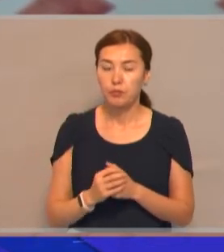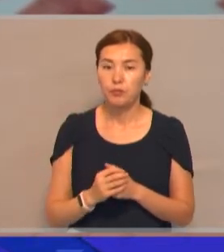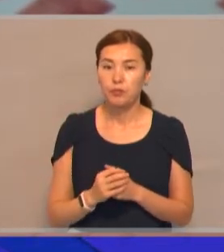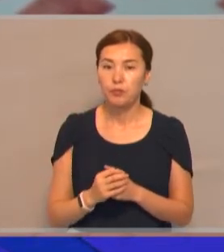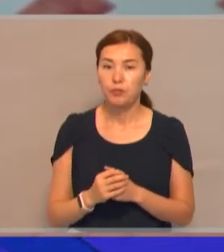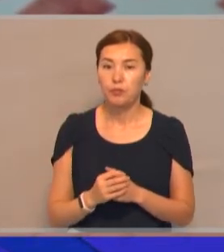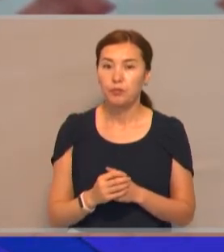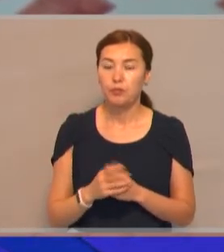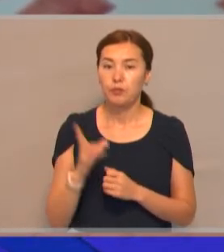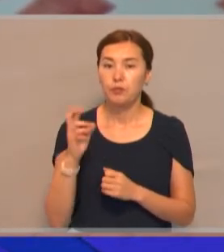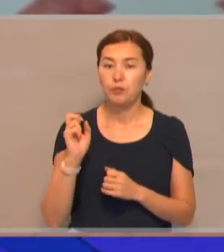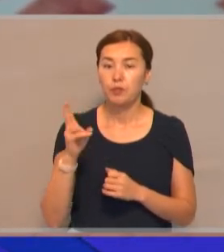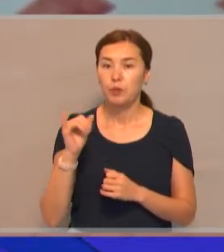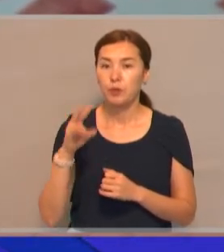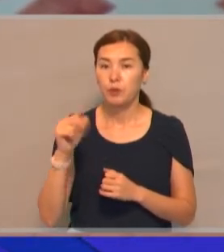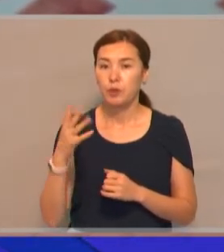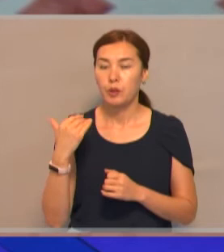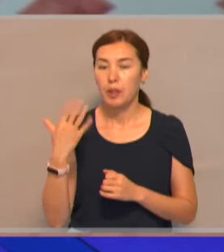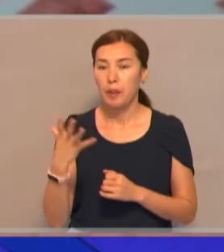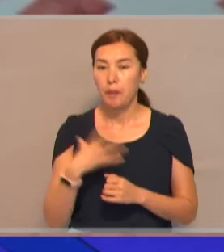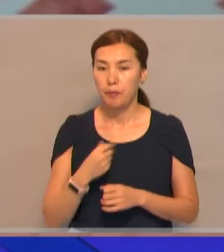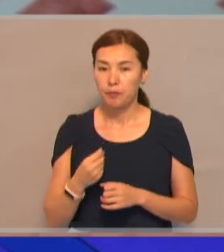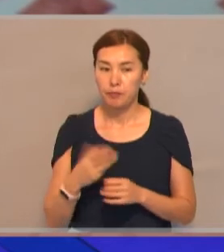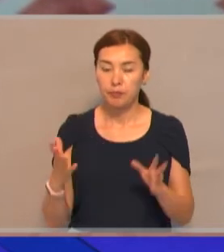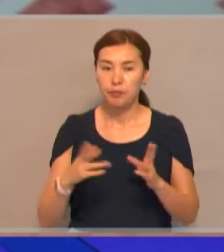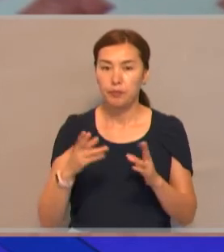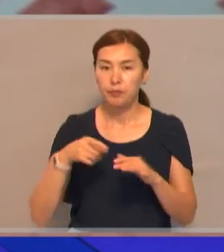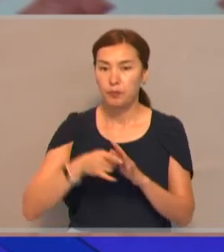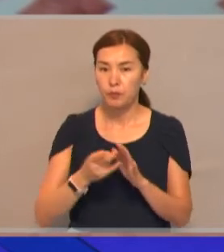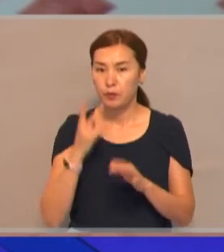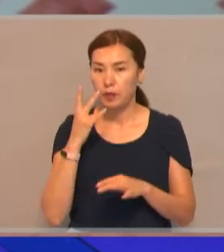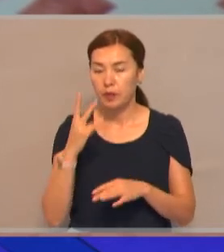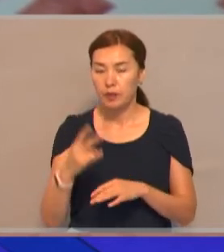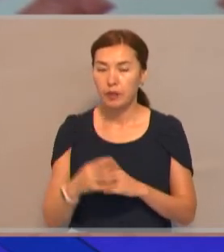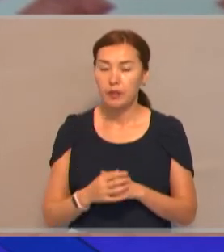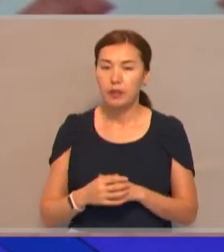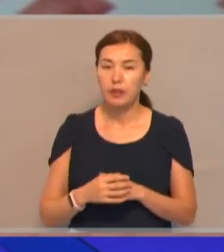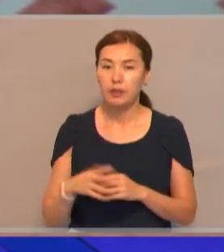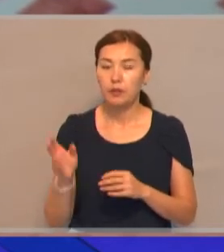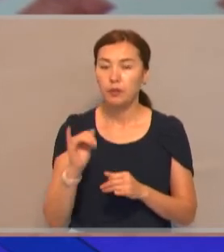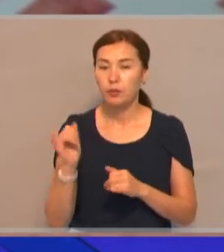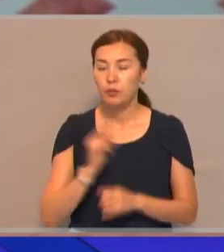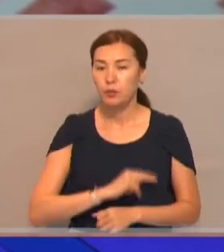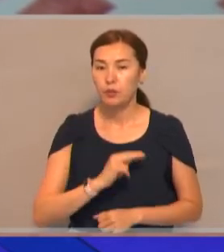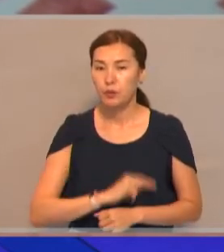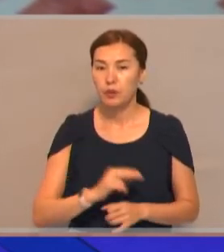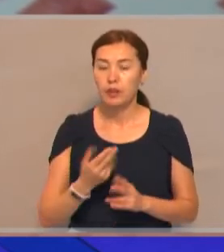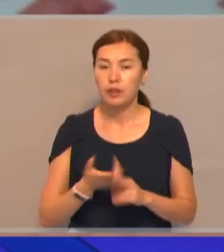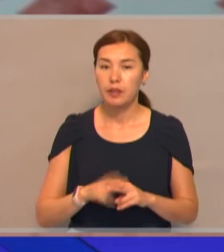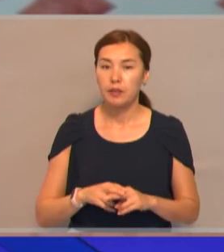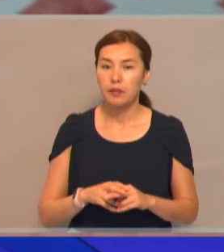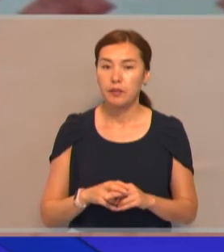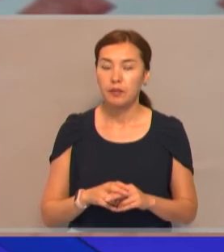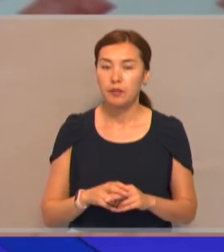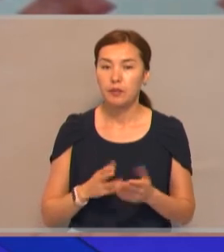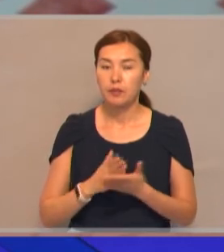білесіз, Бақытжан Кеңесұлы есіңізде ғой, біз барып подвалдың ішіне түсіп, сенбілік ұйымдастырған, ол пиар емес, негізінде